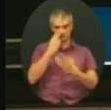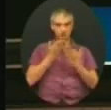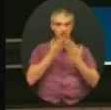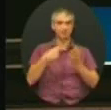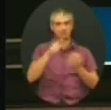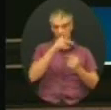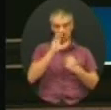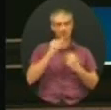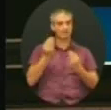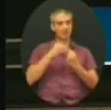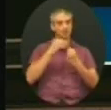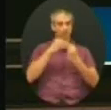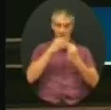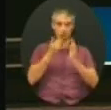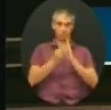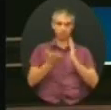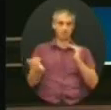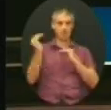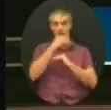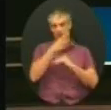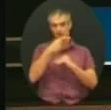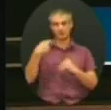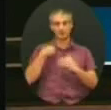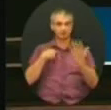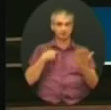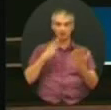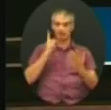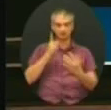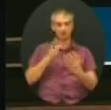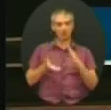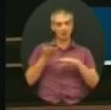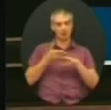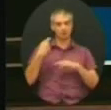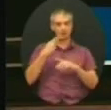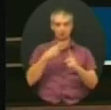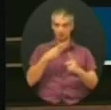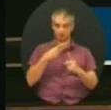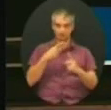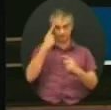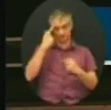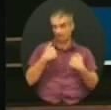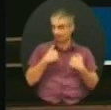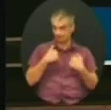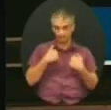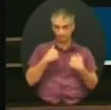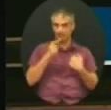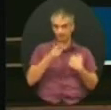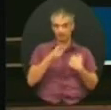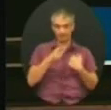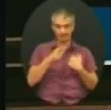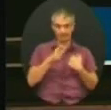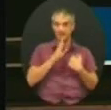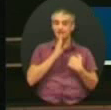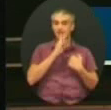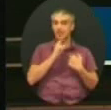להם גם בהטבות נוספות מלבד העלאת הקצבה. אבל צריך לעלות את הקצבה. ולדעתי, וזאת